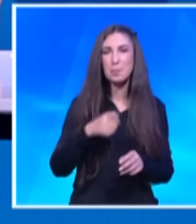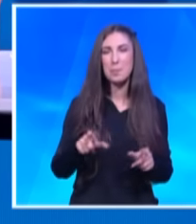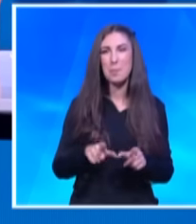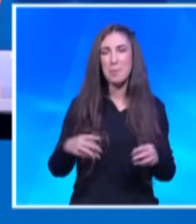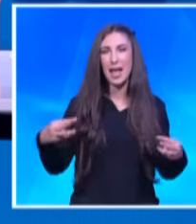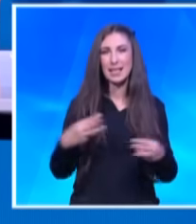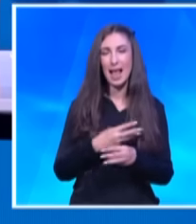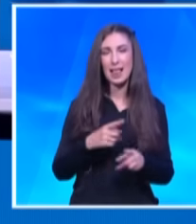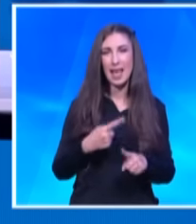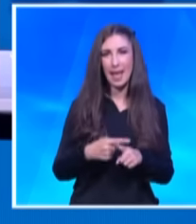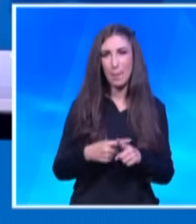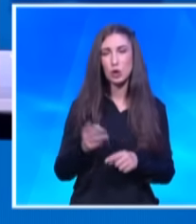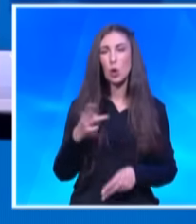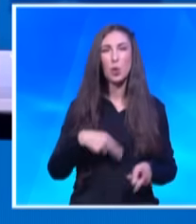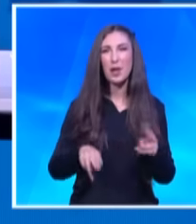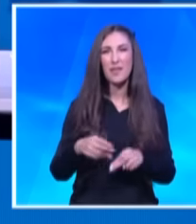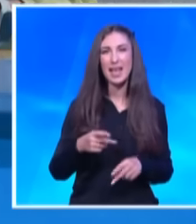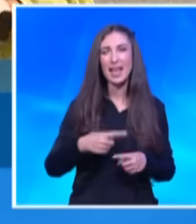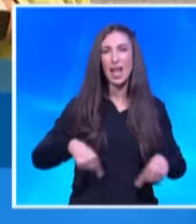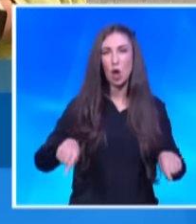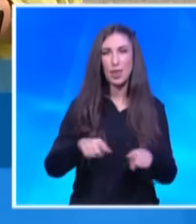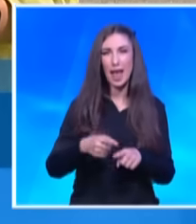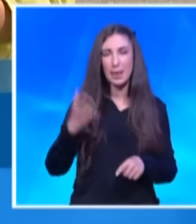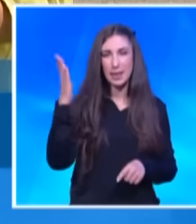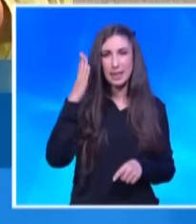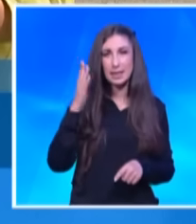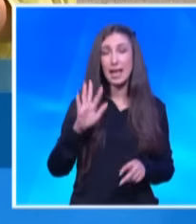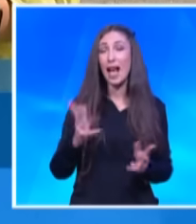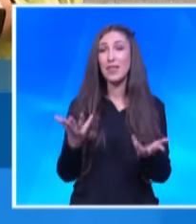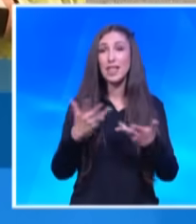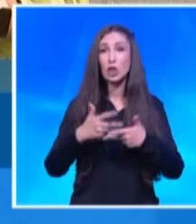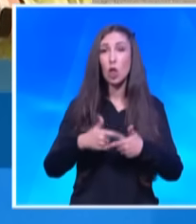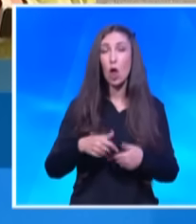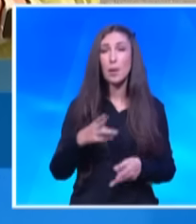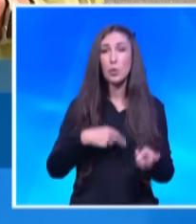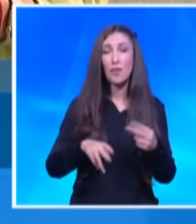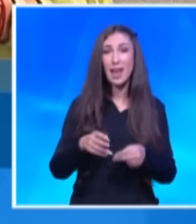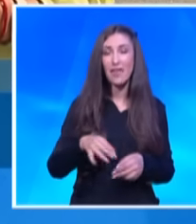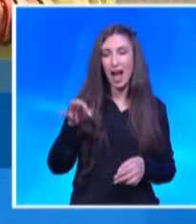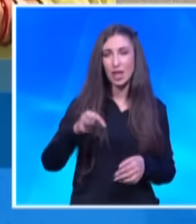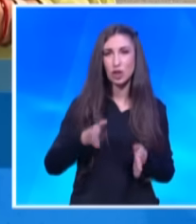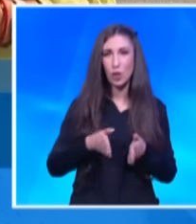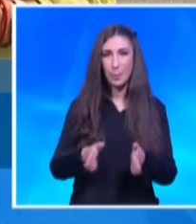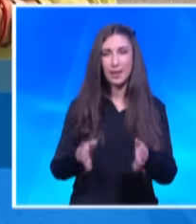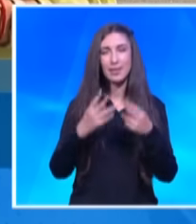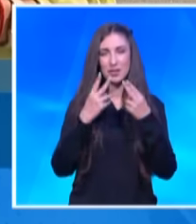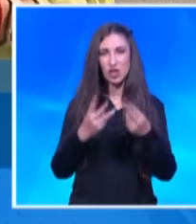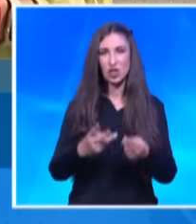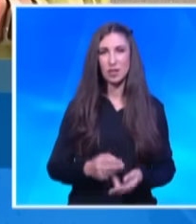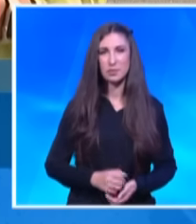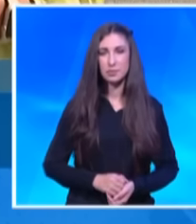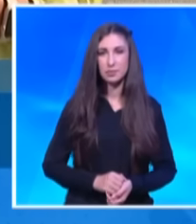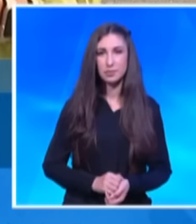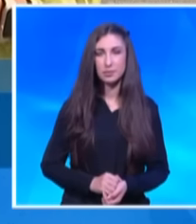която провери регионалния министър. С каква технология се проверява качеството на пътя? Въпрос към Християния Червенкова.